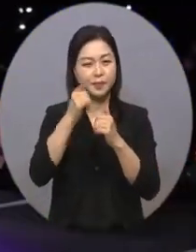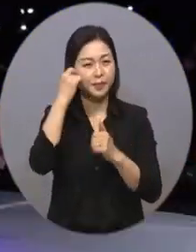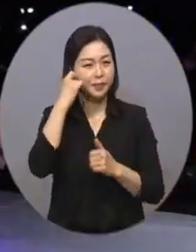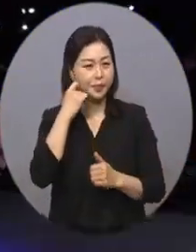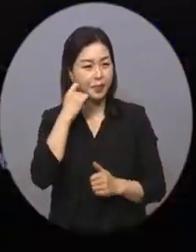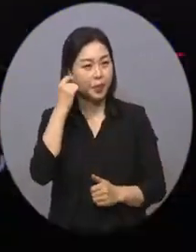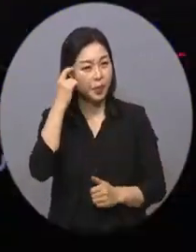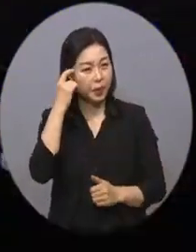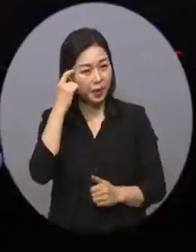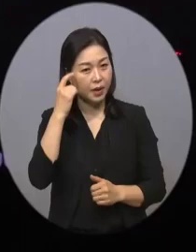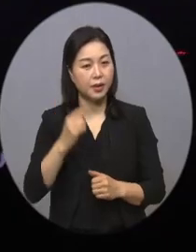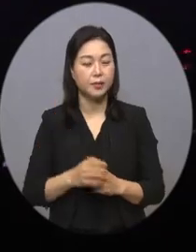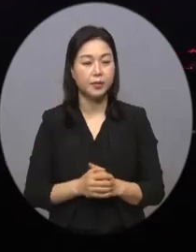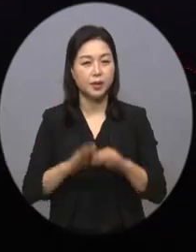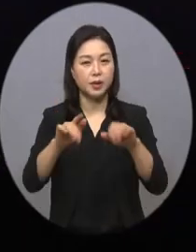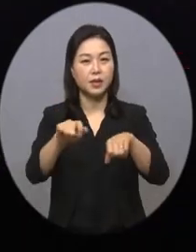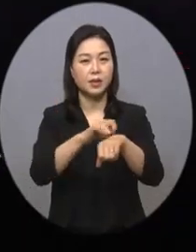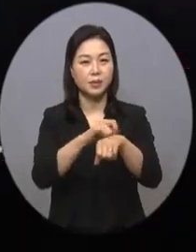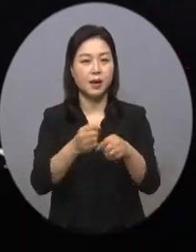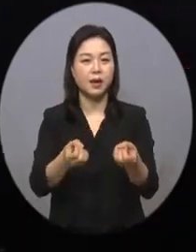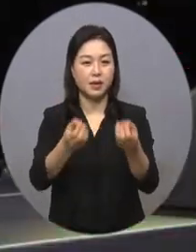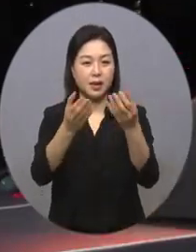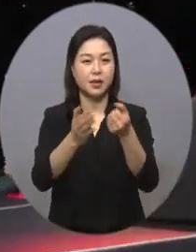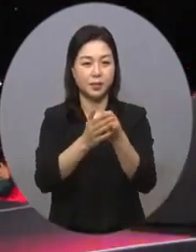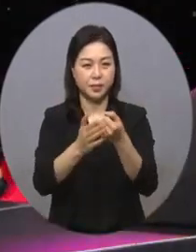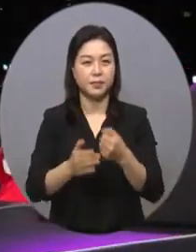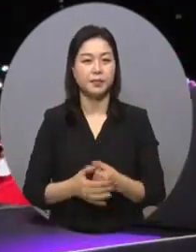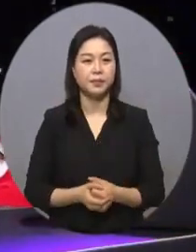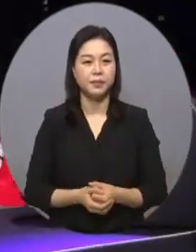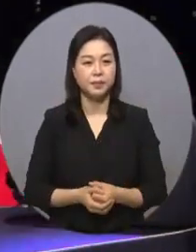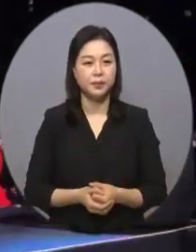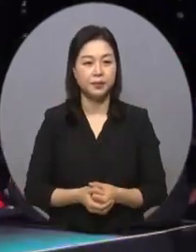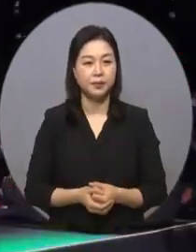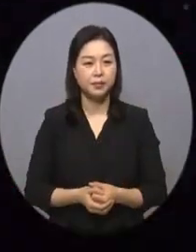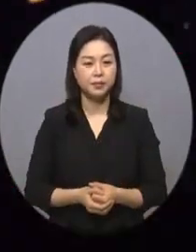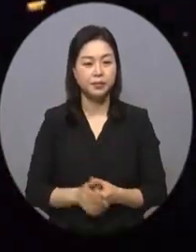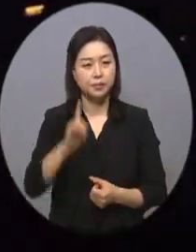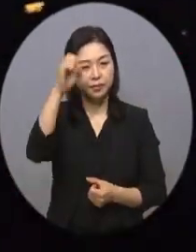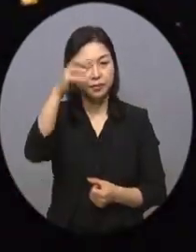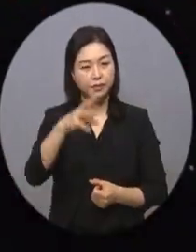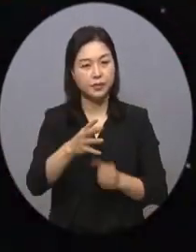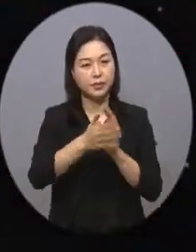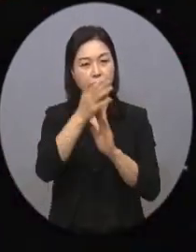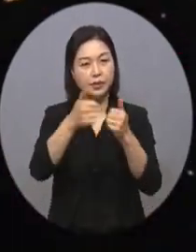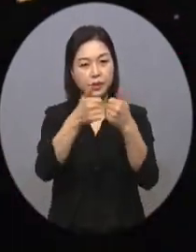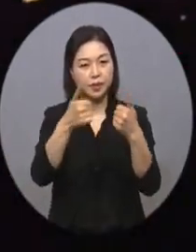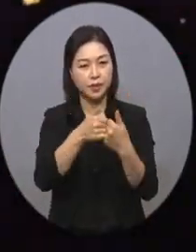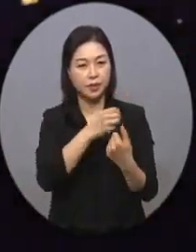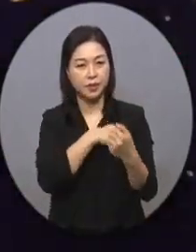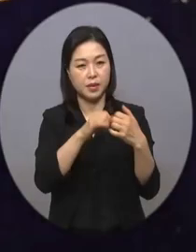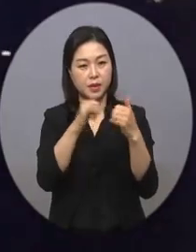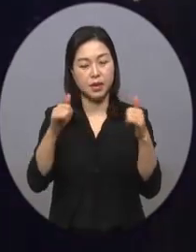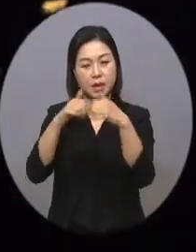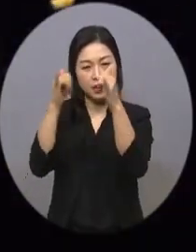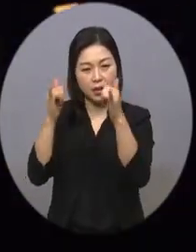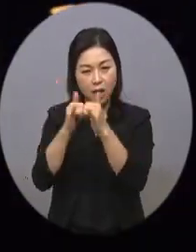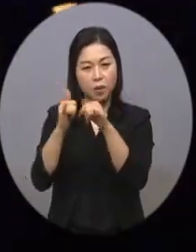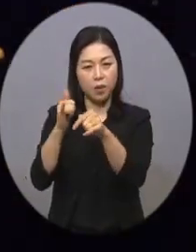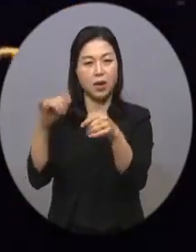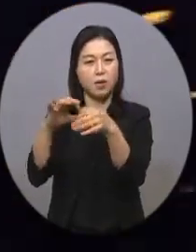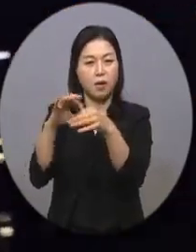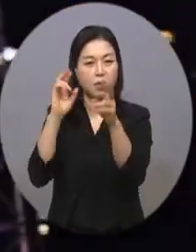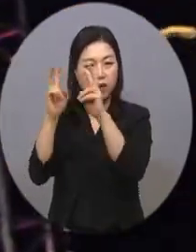것은 이날의 특별 이벤트 때문입니다. 고양시 의회 의원들이 사회적 기업에서 만든